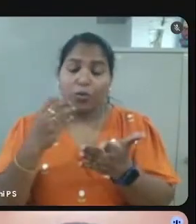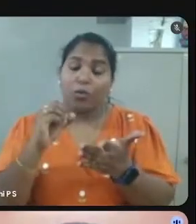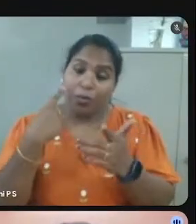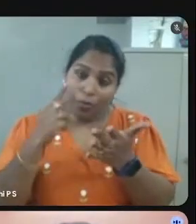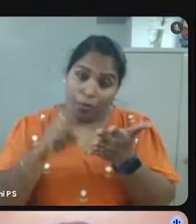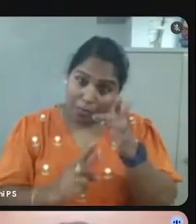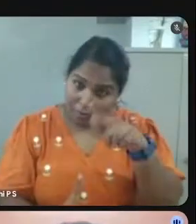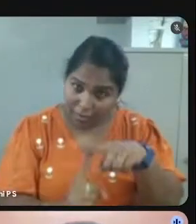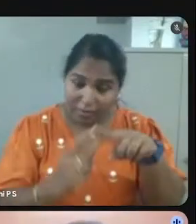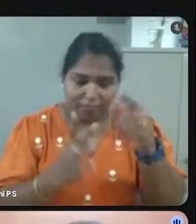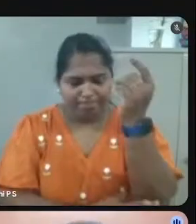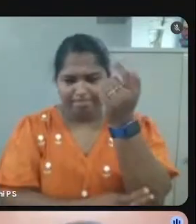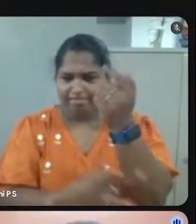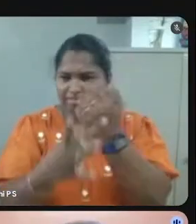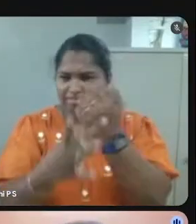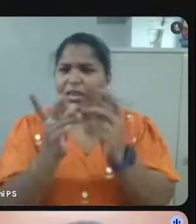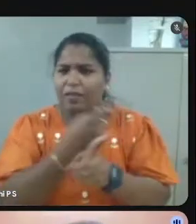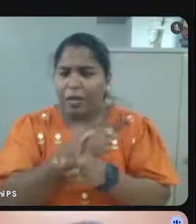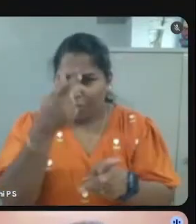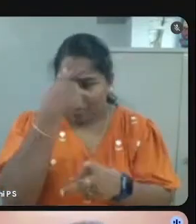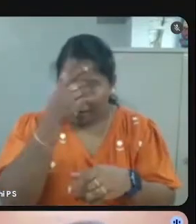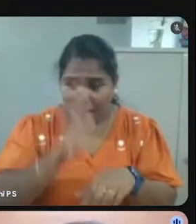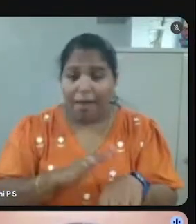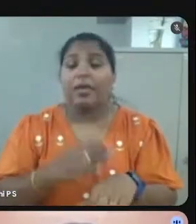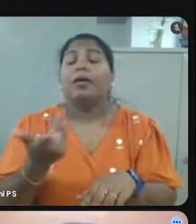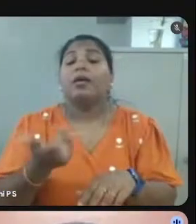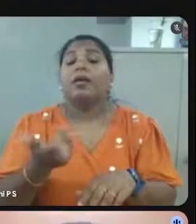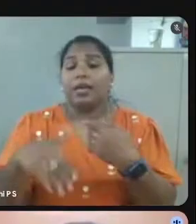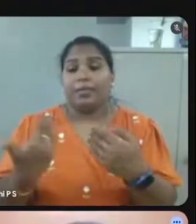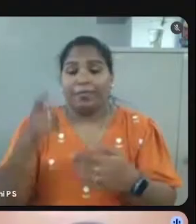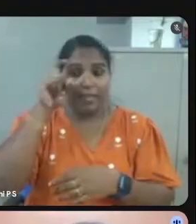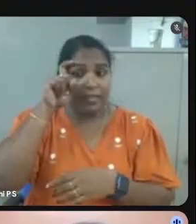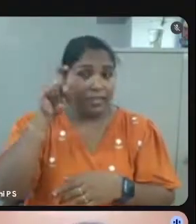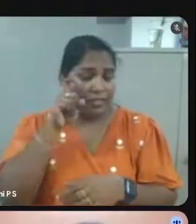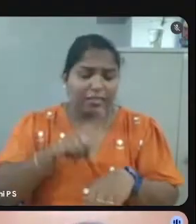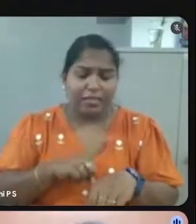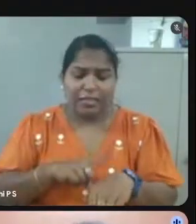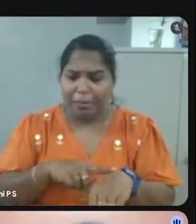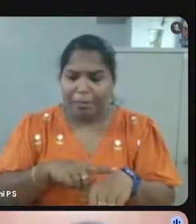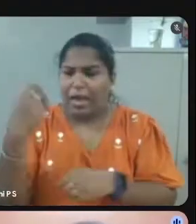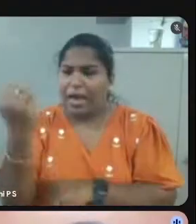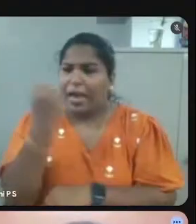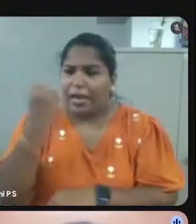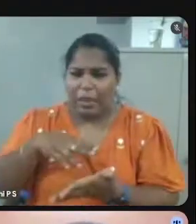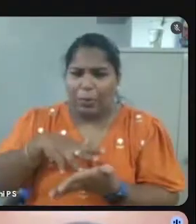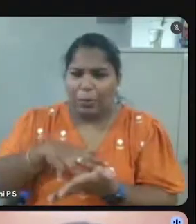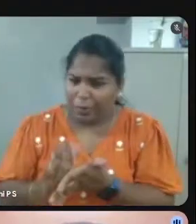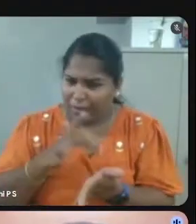പിന്നെ സെക്ഷുവൽ ആക്ടിവിറ്റിയുടെ സമയത്ത് ഇവർക്ക് എനർജി കൺസർവ് ചെയ്യാനുള്ള ബുദ്ധിമുട്ട് കാണാം. ഇതൊക്കെ ഒരു പരിധി വരെ